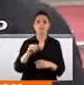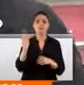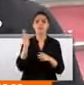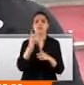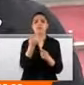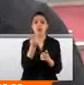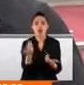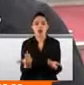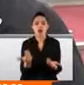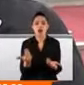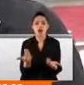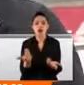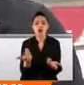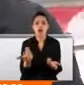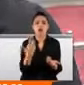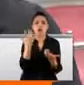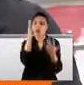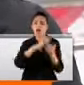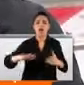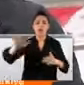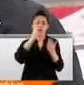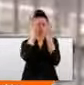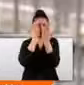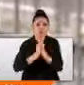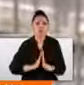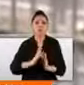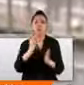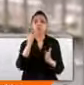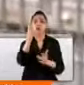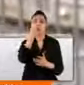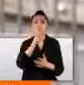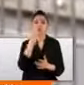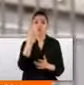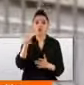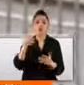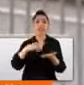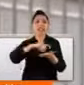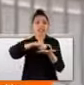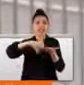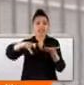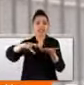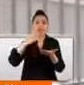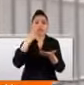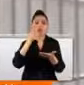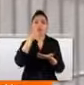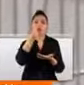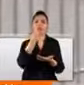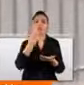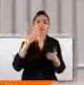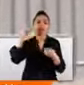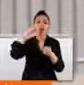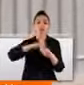gayrimenkul para hepsi gitti yani. Hiçbir şey kalmadı. 300 bin liralık senet karşılığında 6 yıl